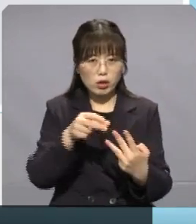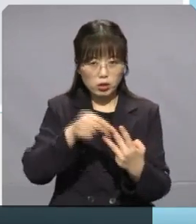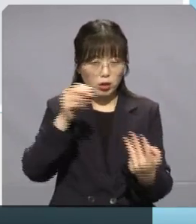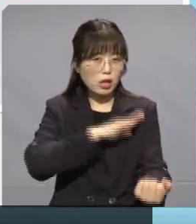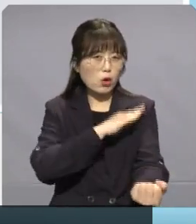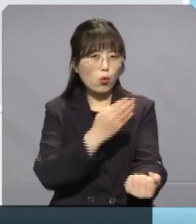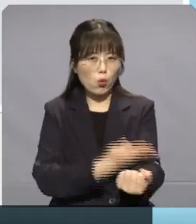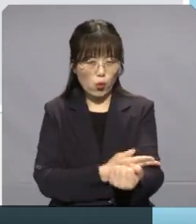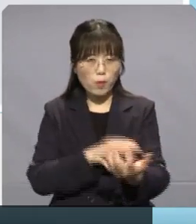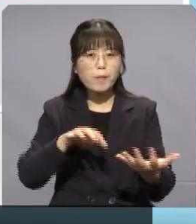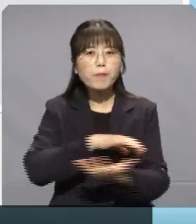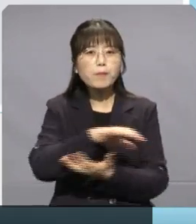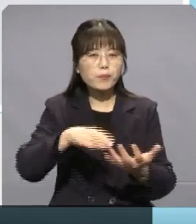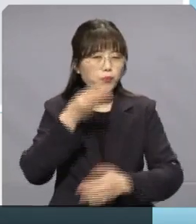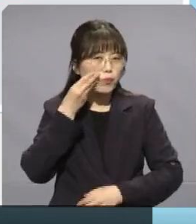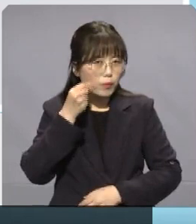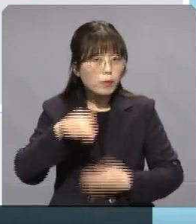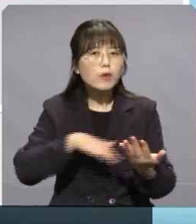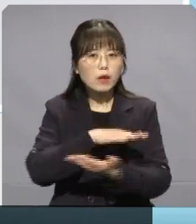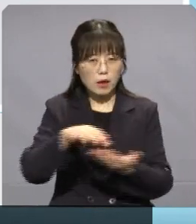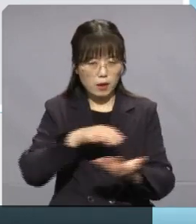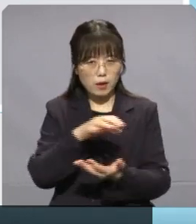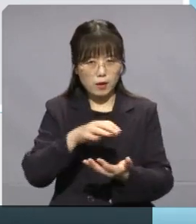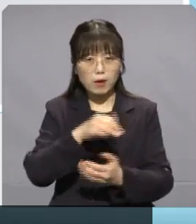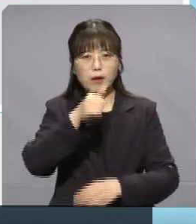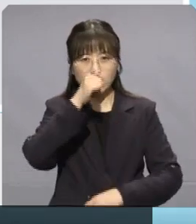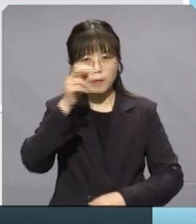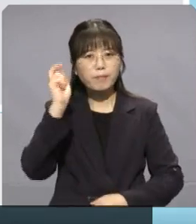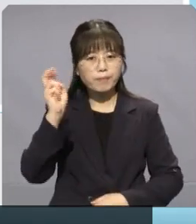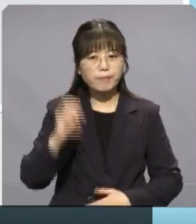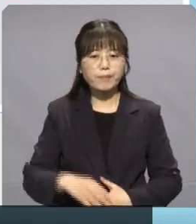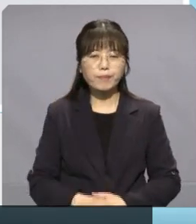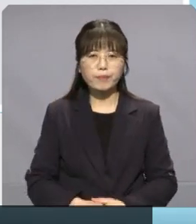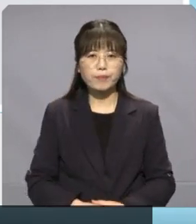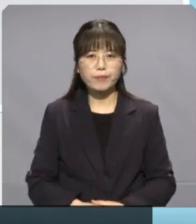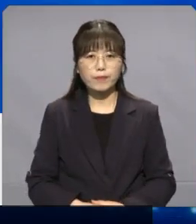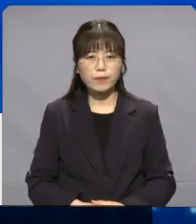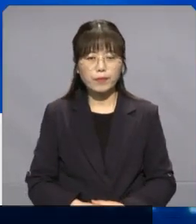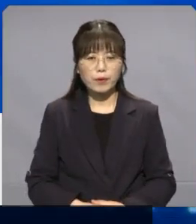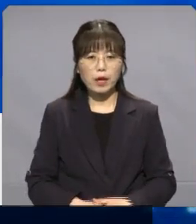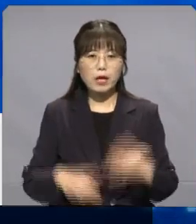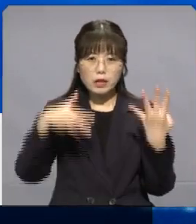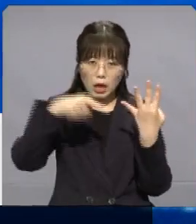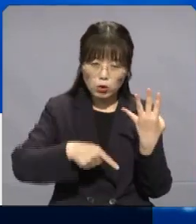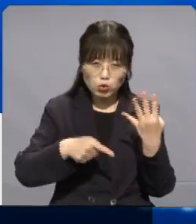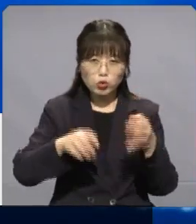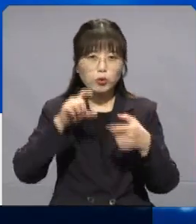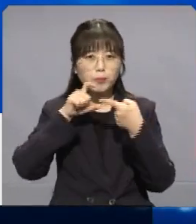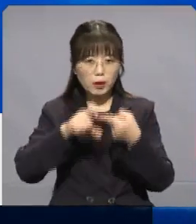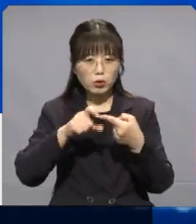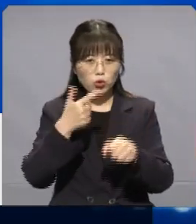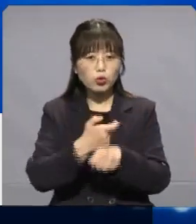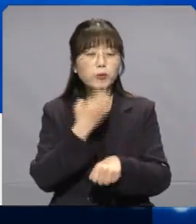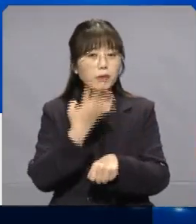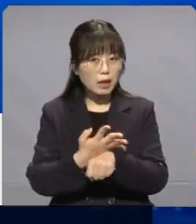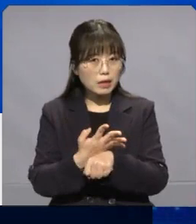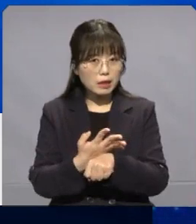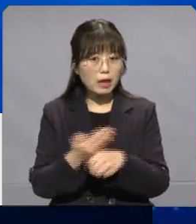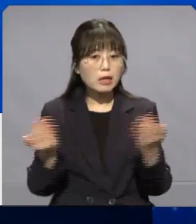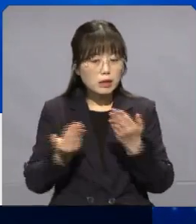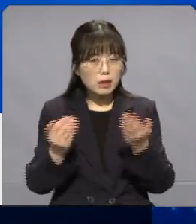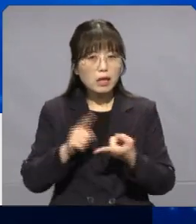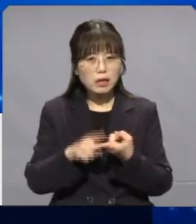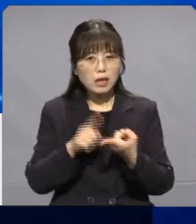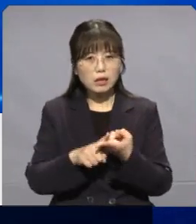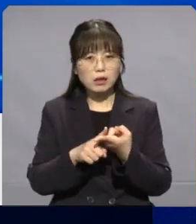아주 조화롭게 운영이 될수 있는 접점이 있다고 보여집니다. 네, 근데 지금 말씀하신 4주 평균, 4주 연속 64시간.